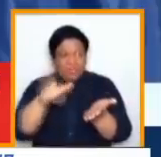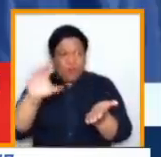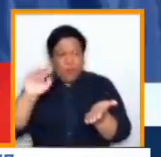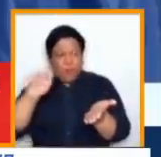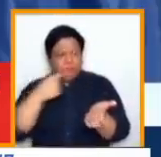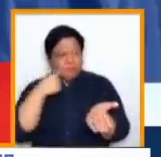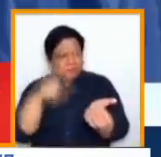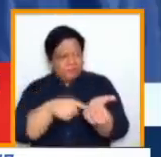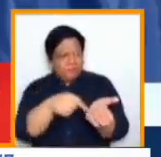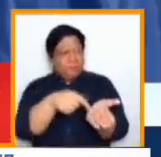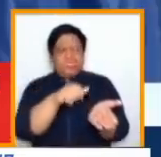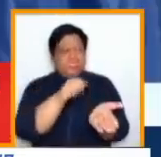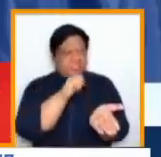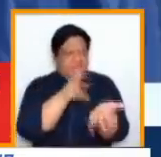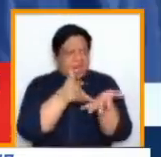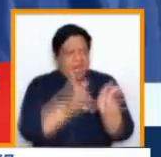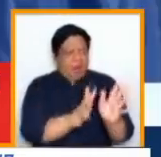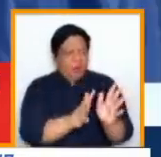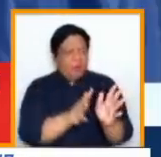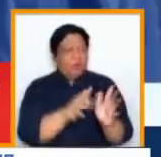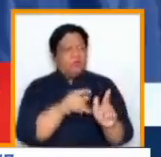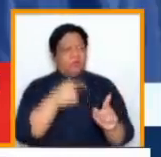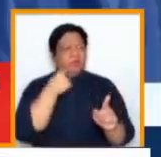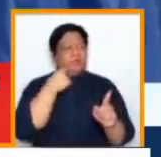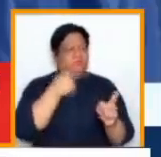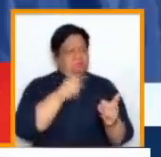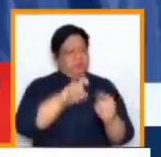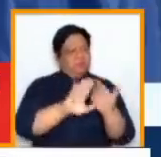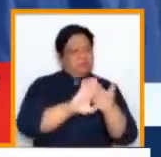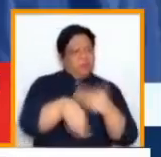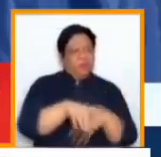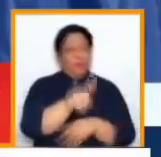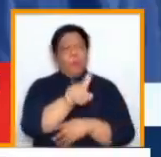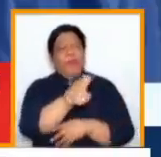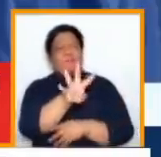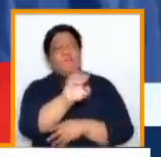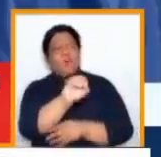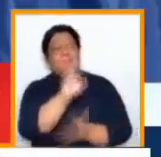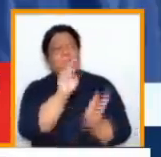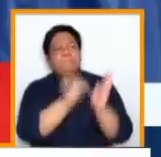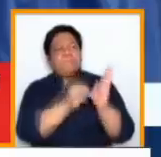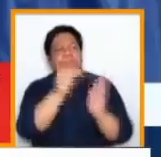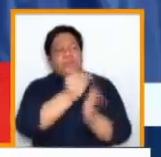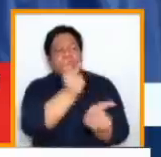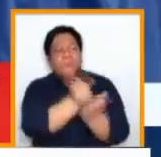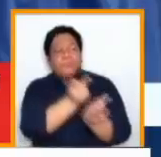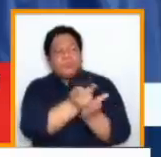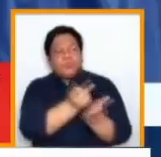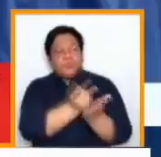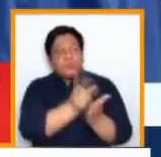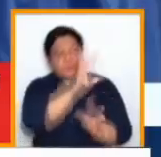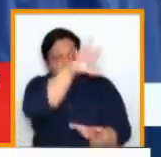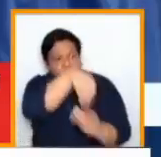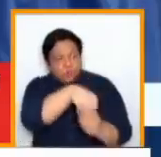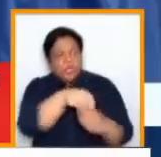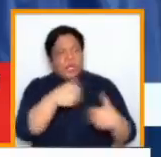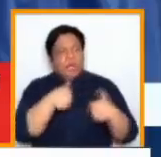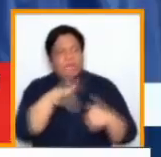disallowance is SBMA na panahon mo, which includes 86 plus